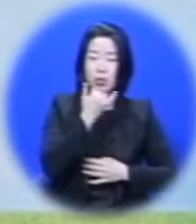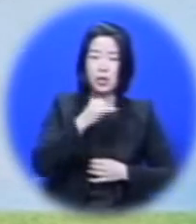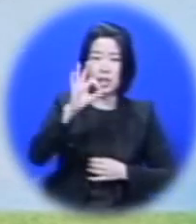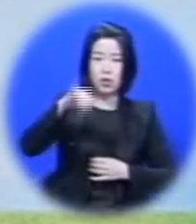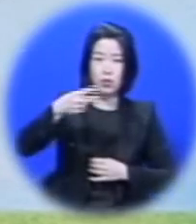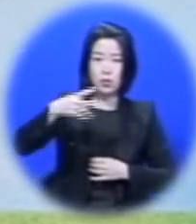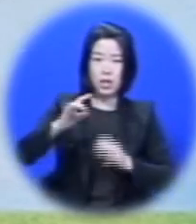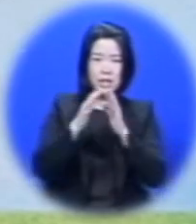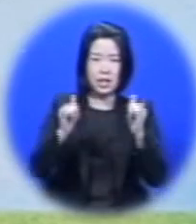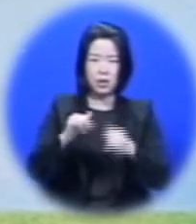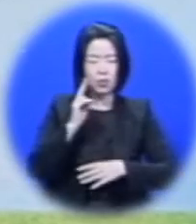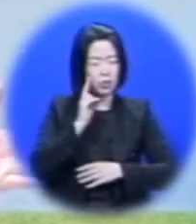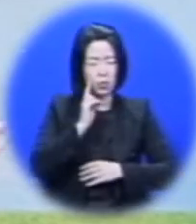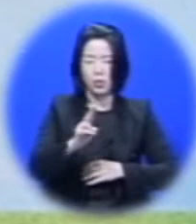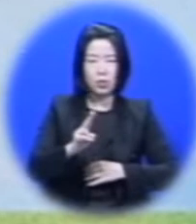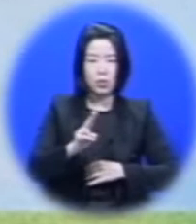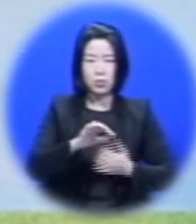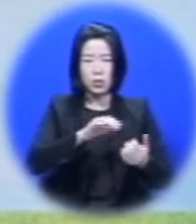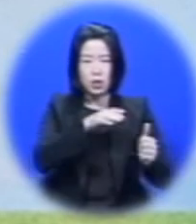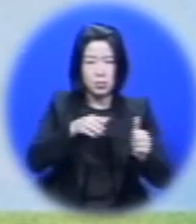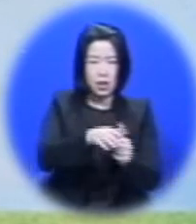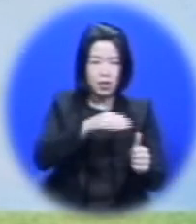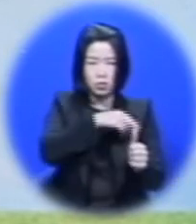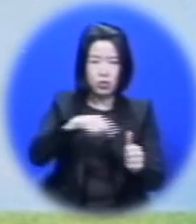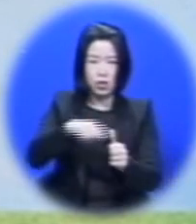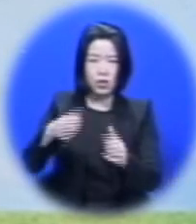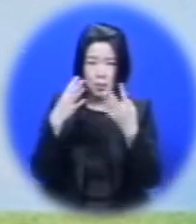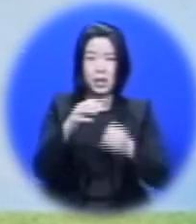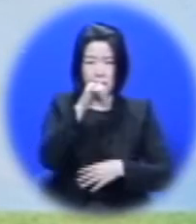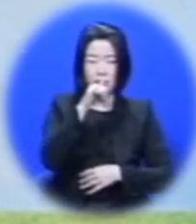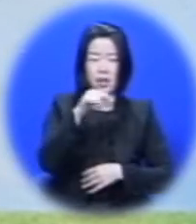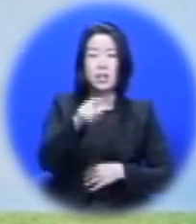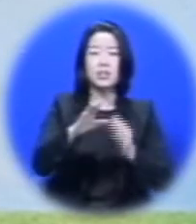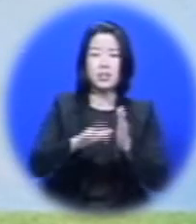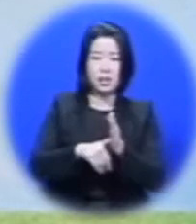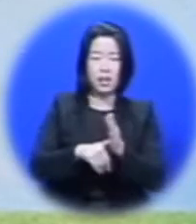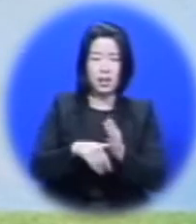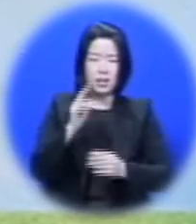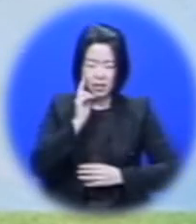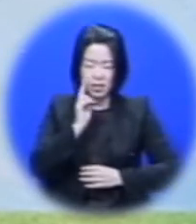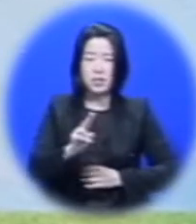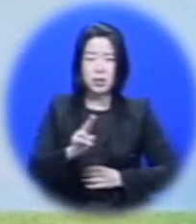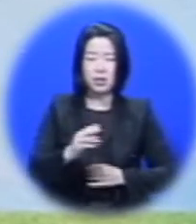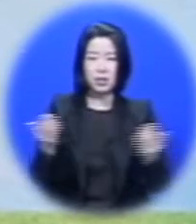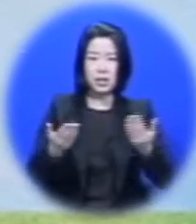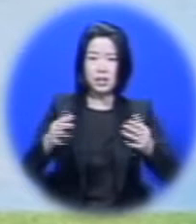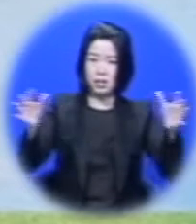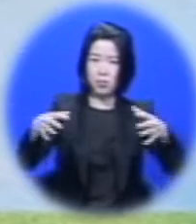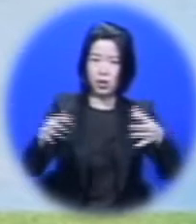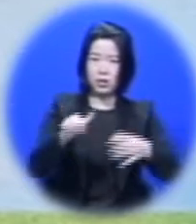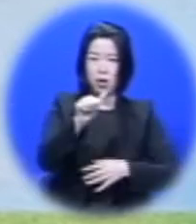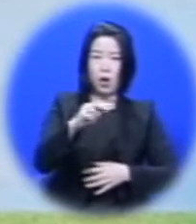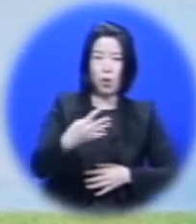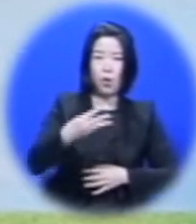너무너무 무자비하게 학살했지 않았습니까? 그때 그 끔찍했던 일들을 모아서